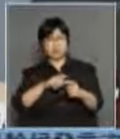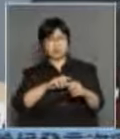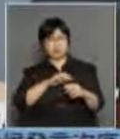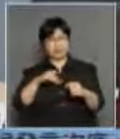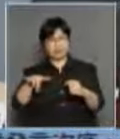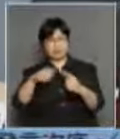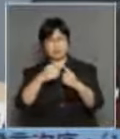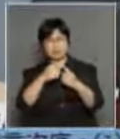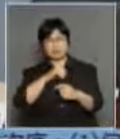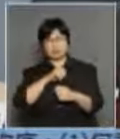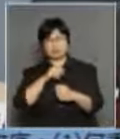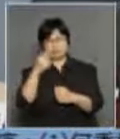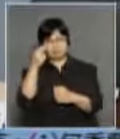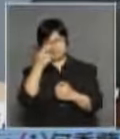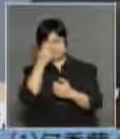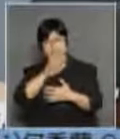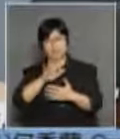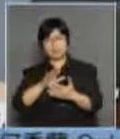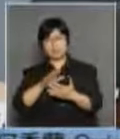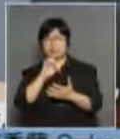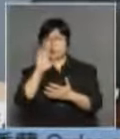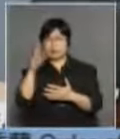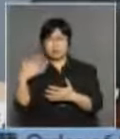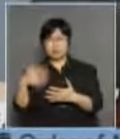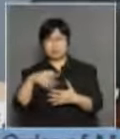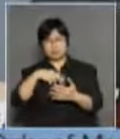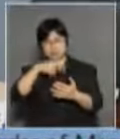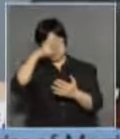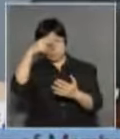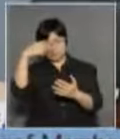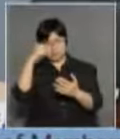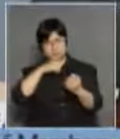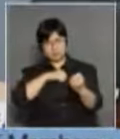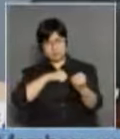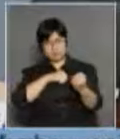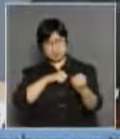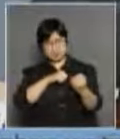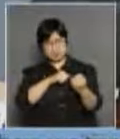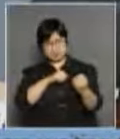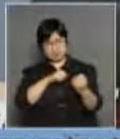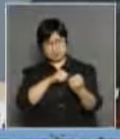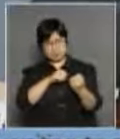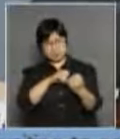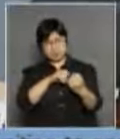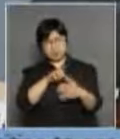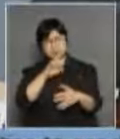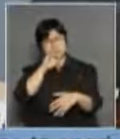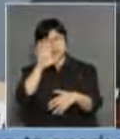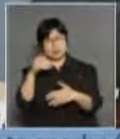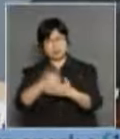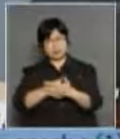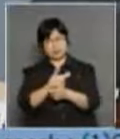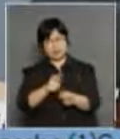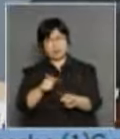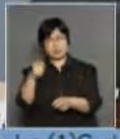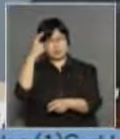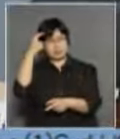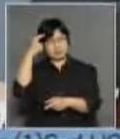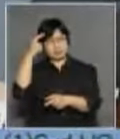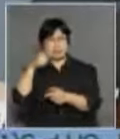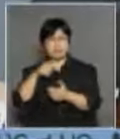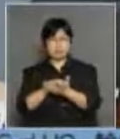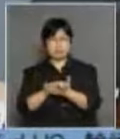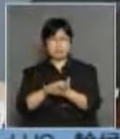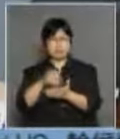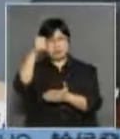講過才行啊？我去見司長的時候，司長我問過要減他人工嘛，我指我話喂哥，我